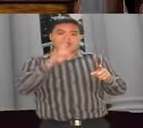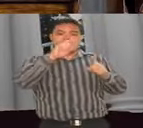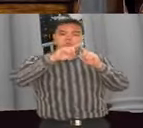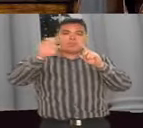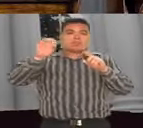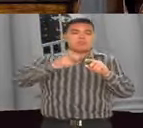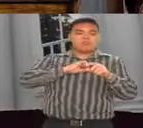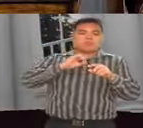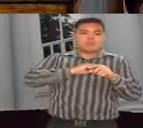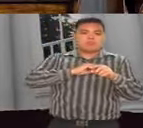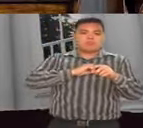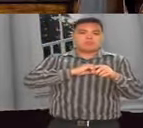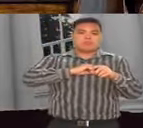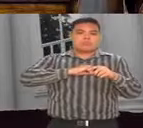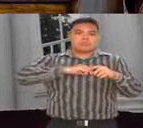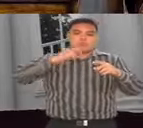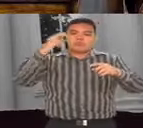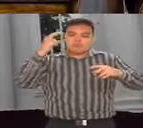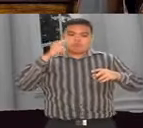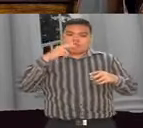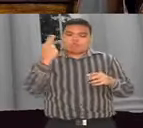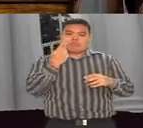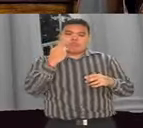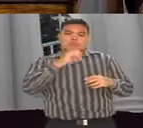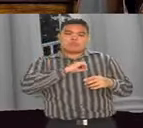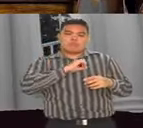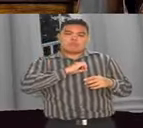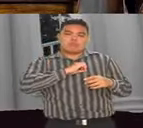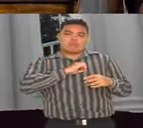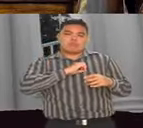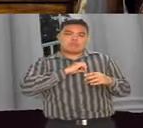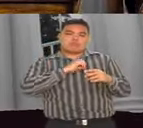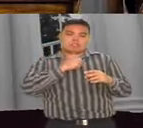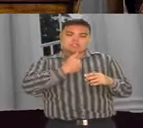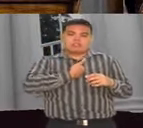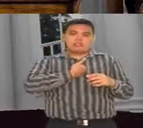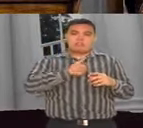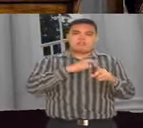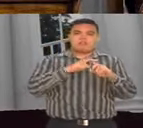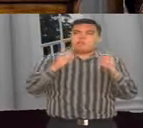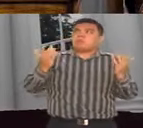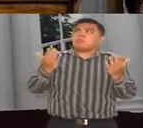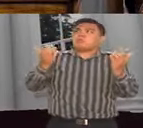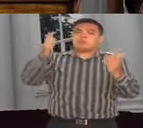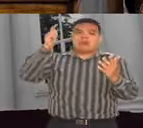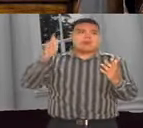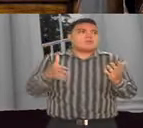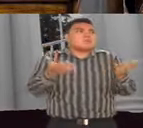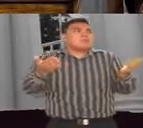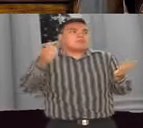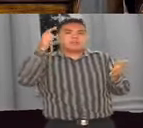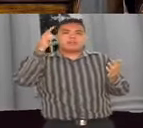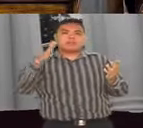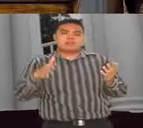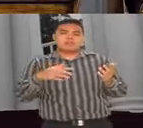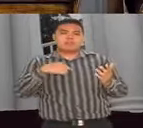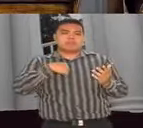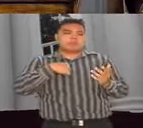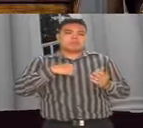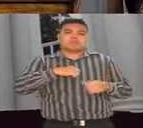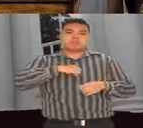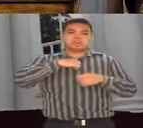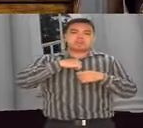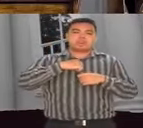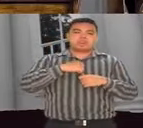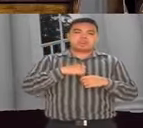na. Giuna nimo imong ambisyon niya kauman makaabot ka ni ana. Asa naman tong Ginoo bi? Lord, gamita ko kay ko anaman ko,